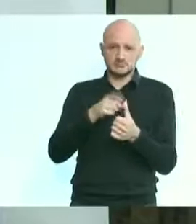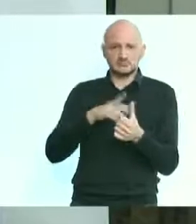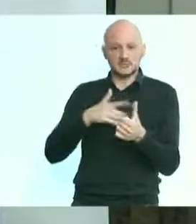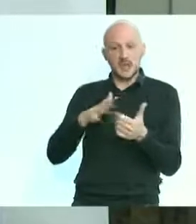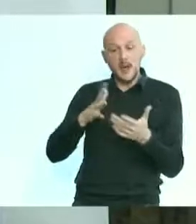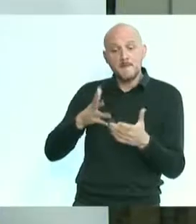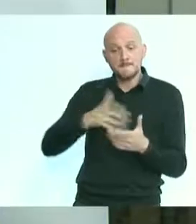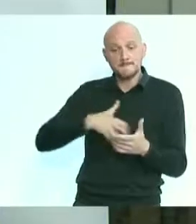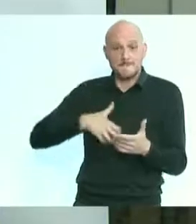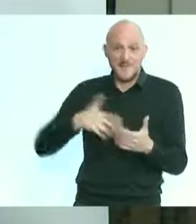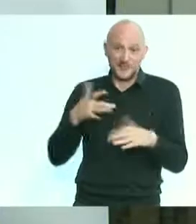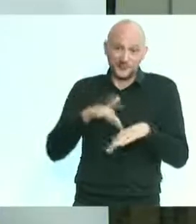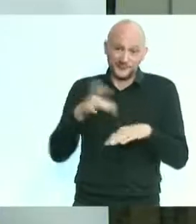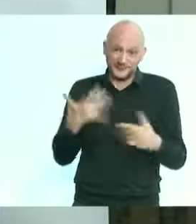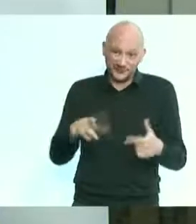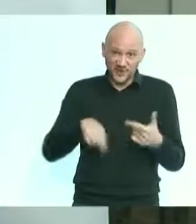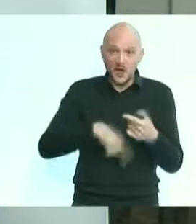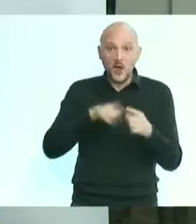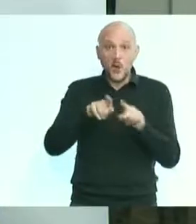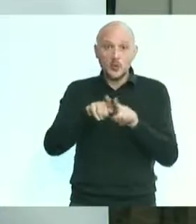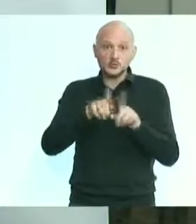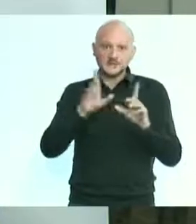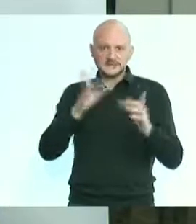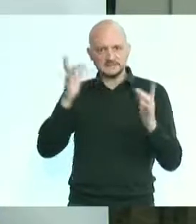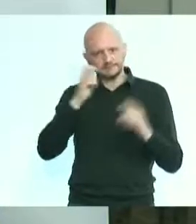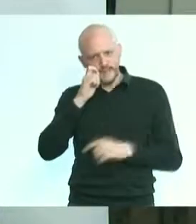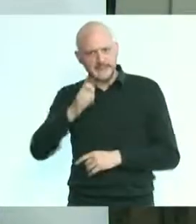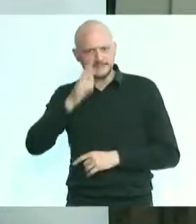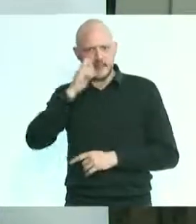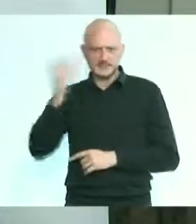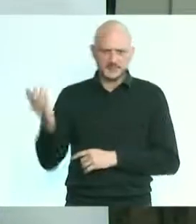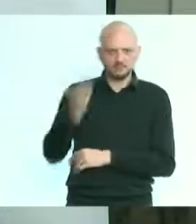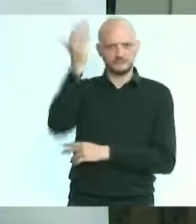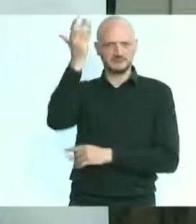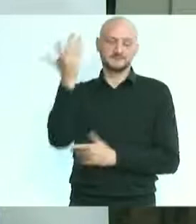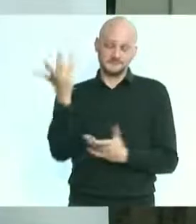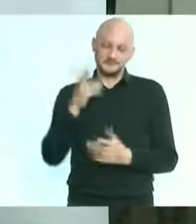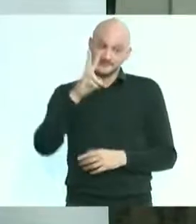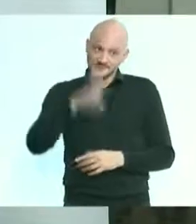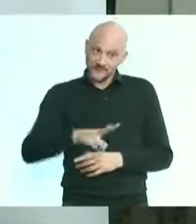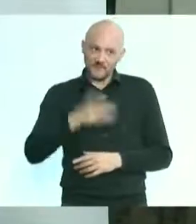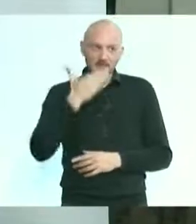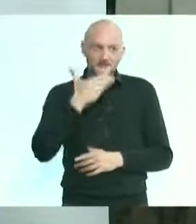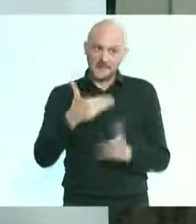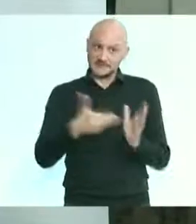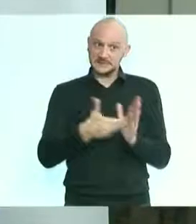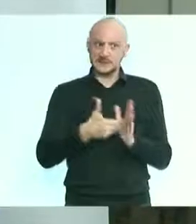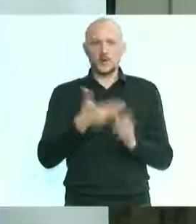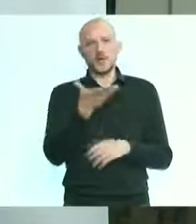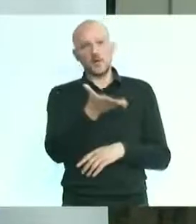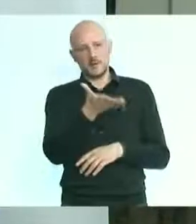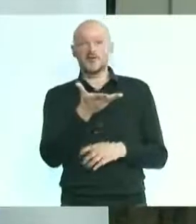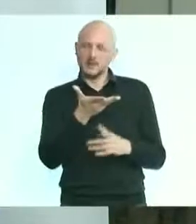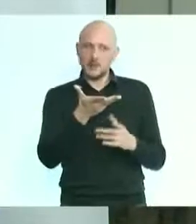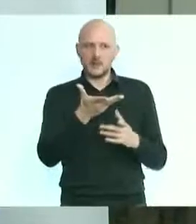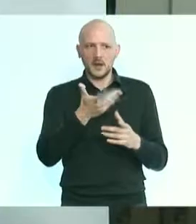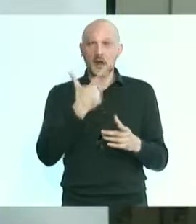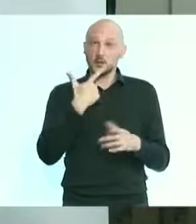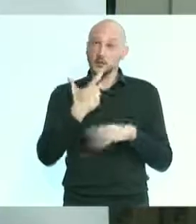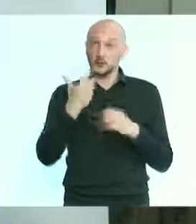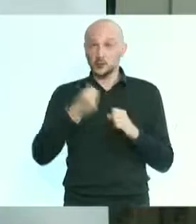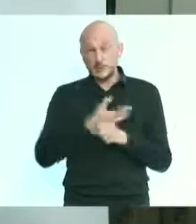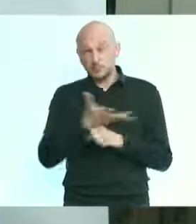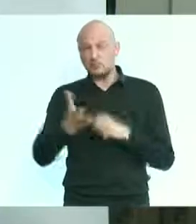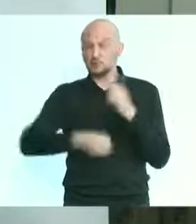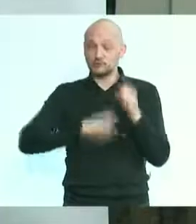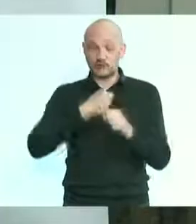le remercie vraiment d'être toujours actif sur cette belle mission qu'il porte depuis des années. Nous sommes